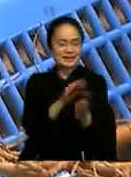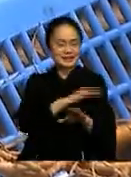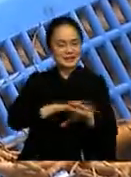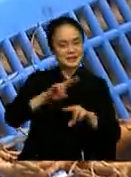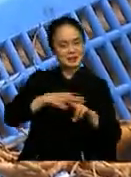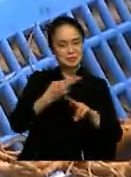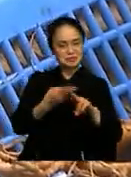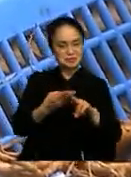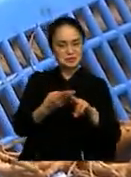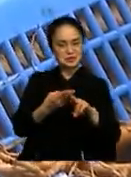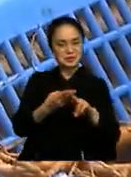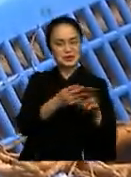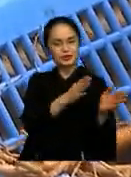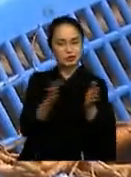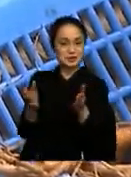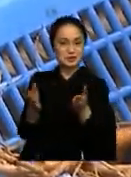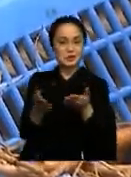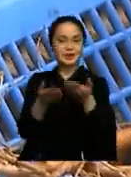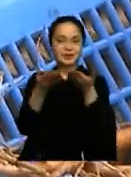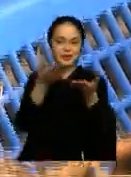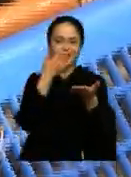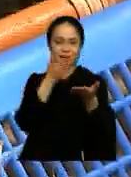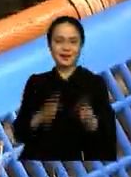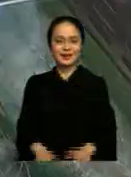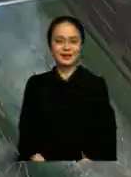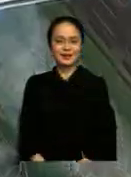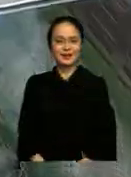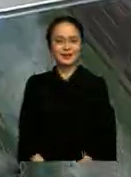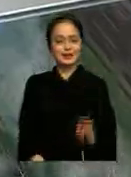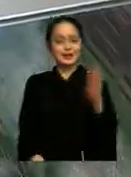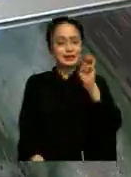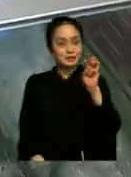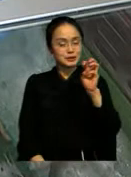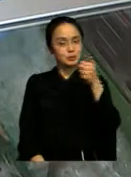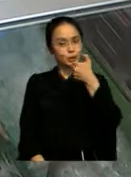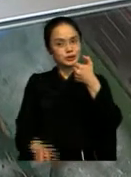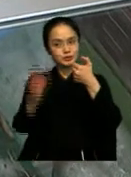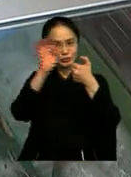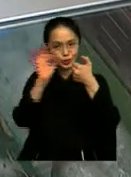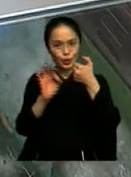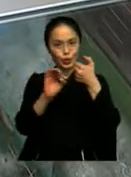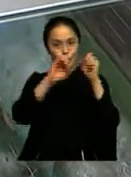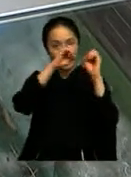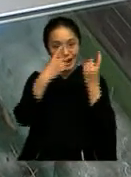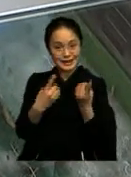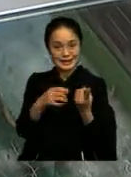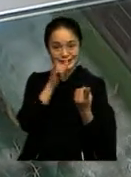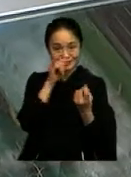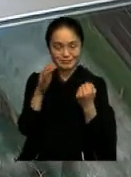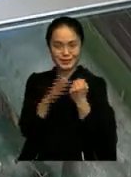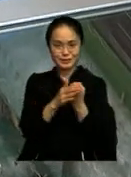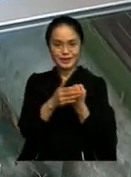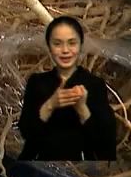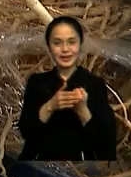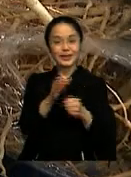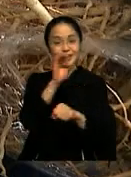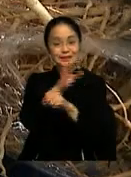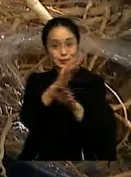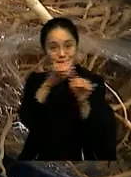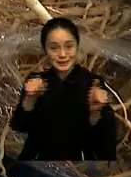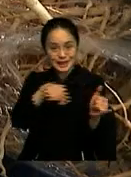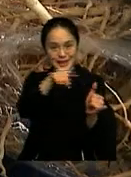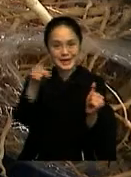있습니다. 많게는 50%에서 적게는 30%까지 저희가 할인 행사를 하고 있습니다. 그래서 소비자분들이 직접 오시거나